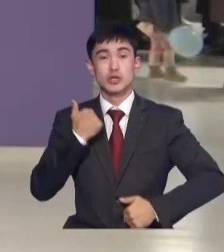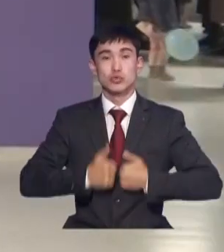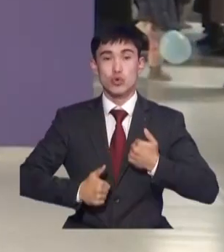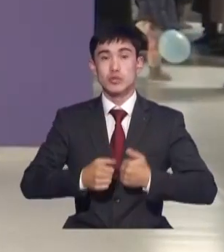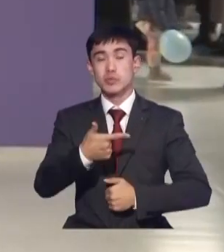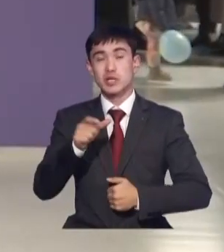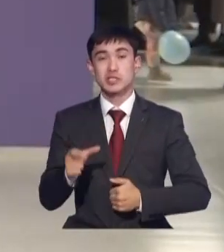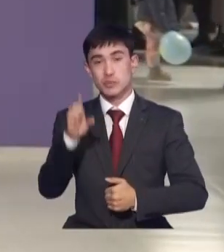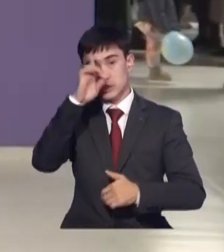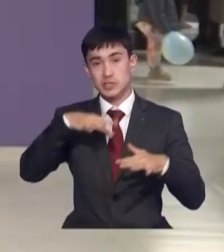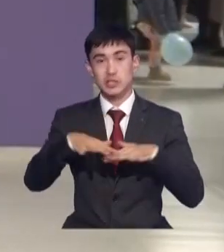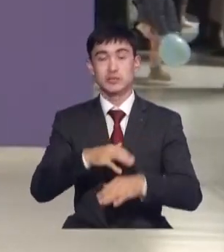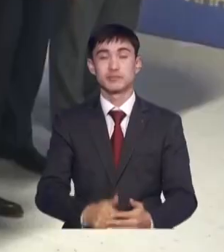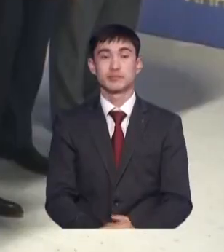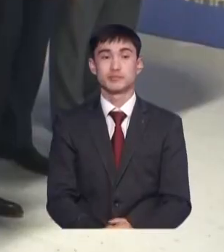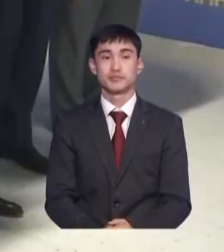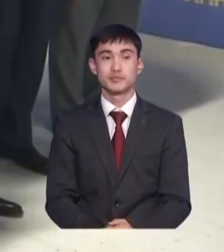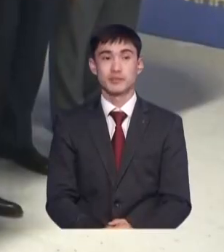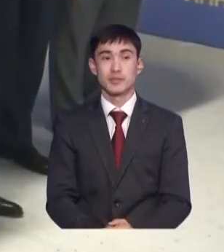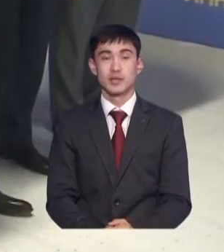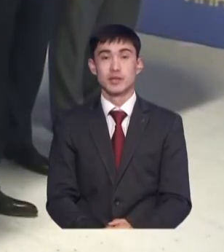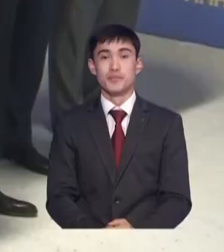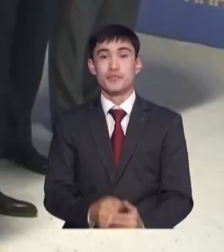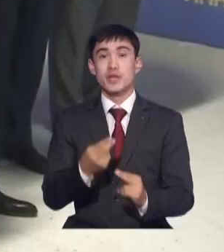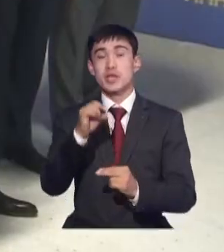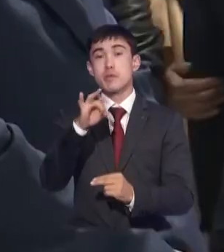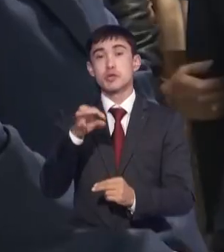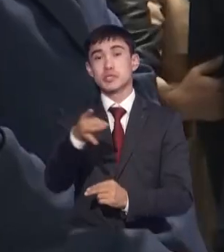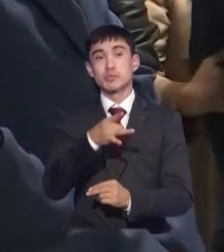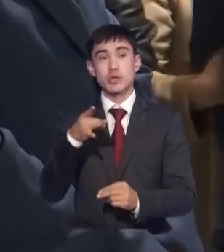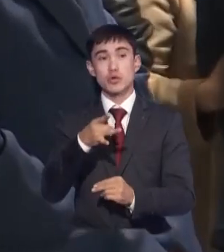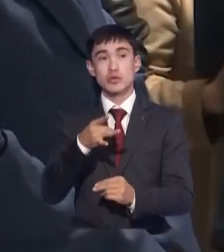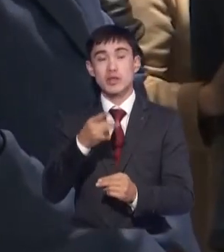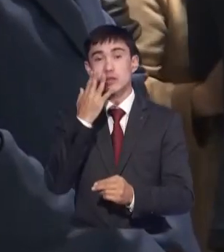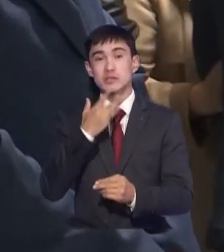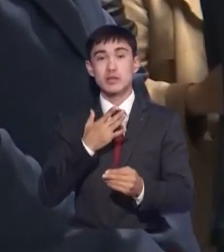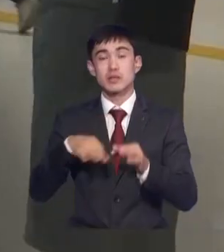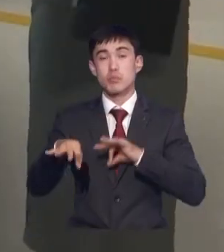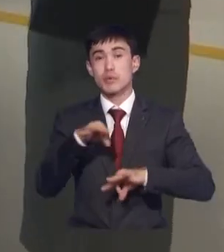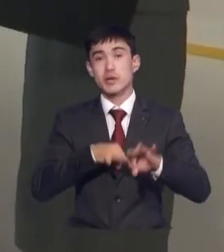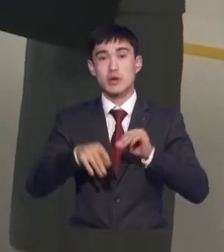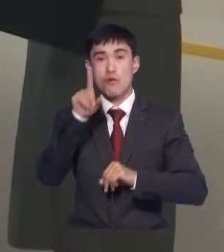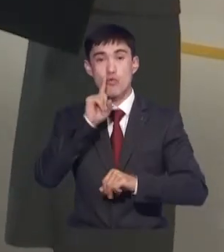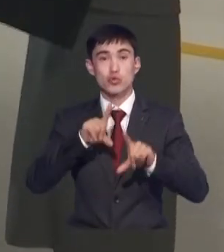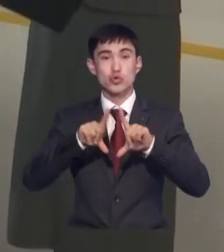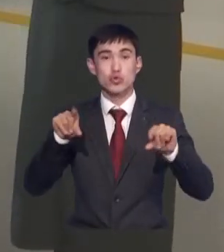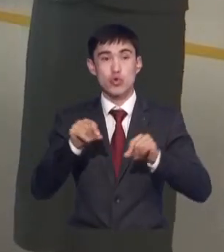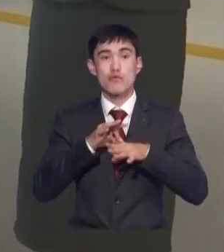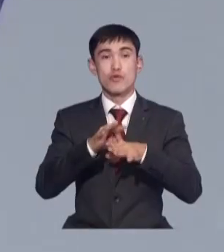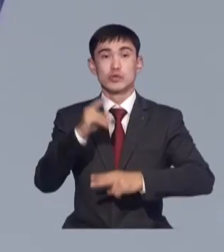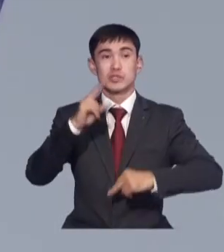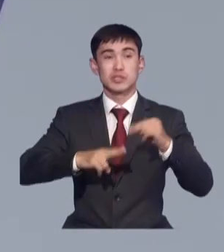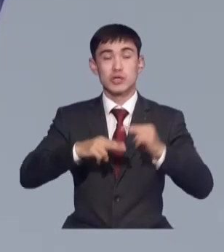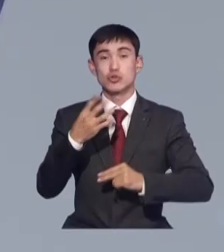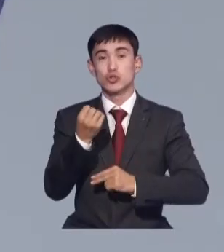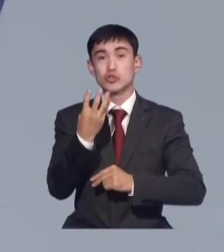достойными гражданами нашей страны. Стоит отметить, что в Ембекши-Казахском районе в рамках национального проекта «Комфортная школа» ведется